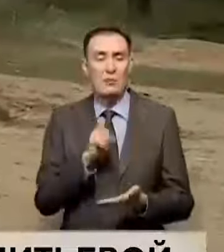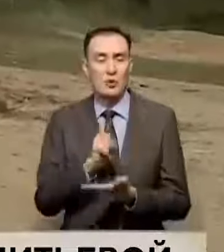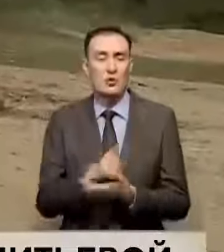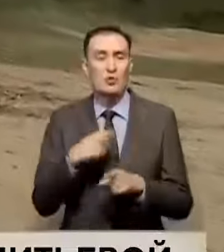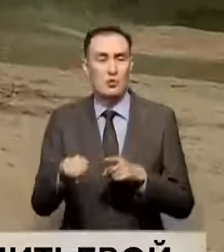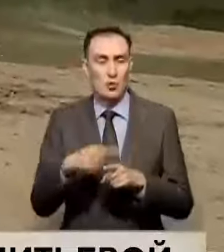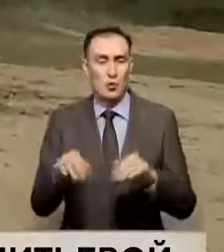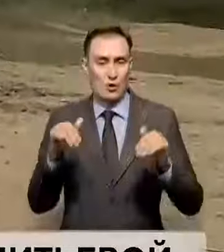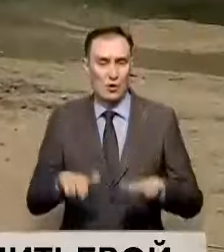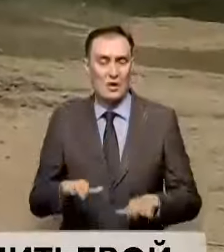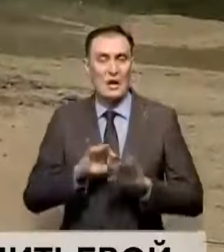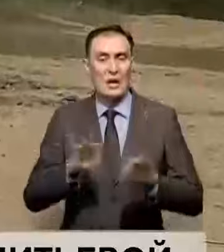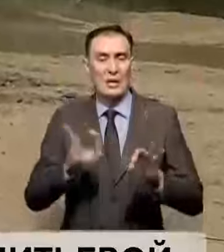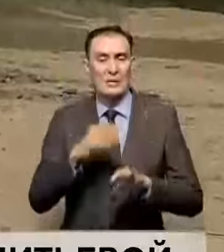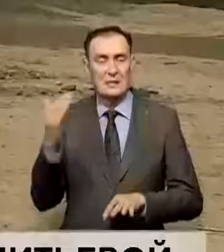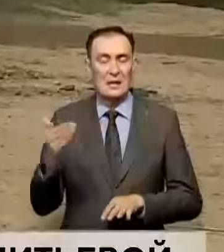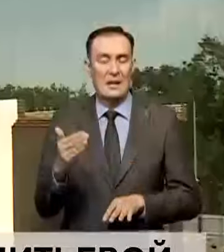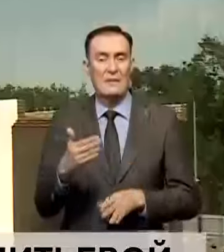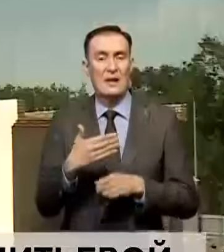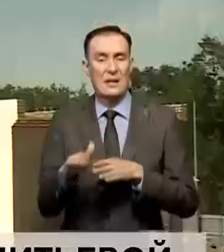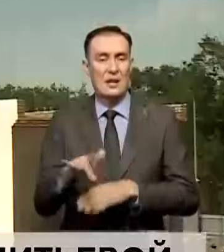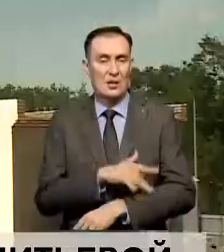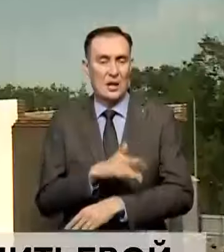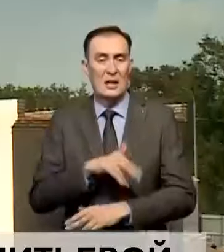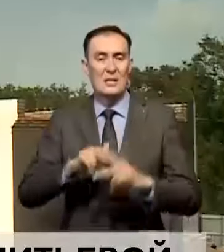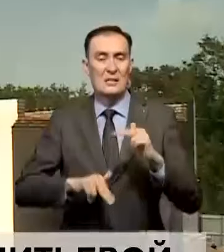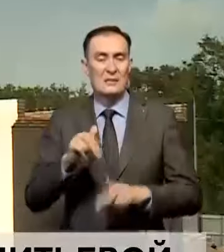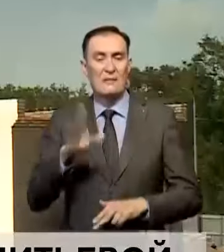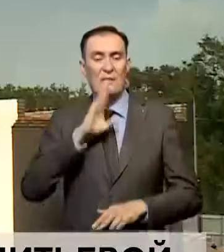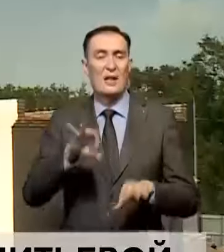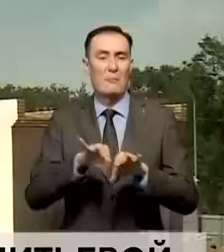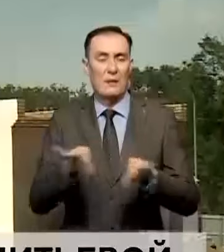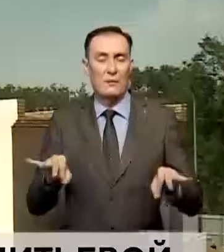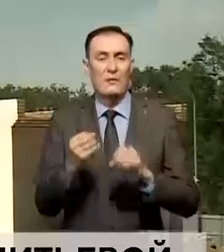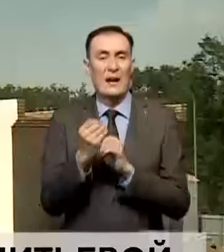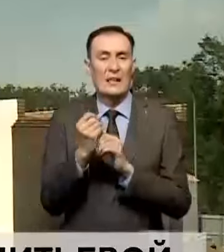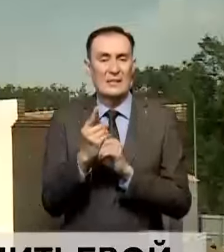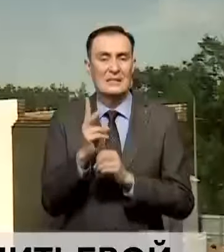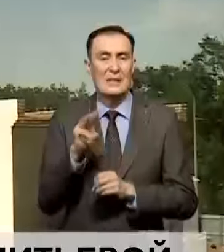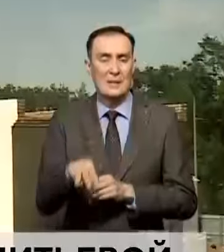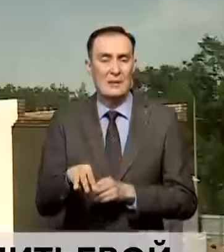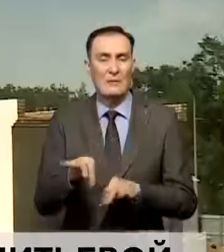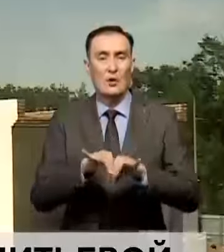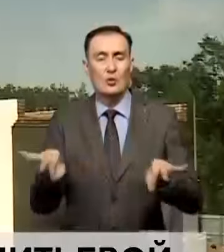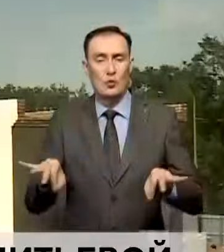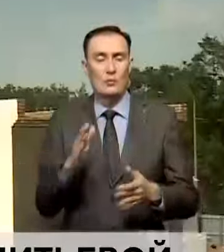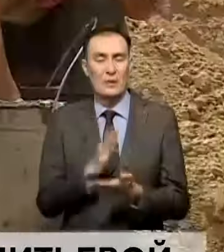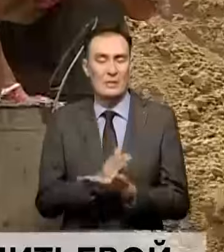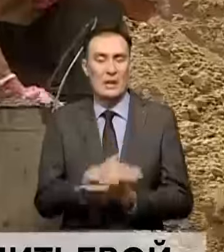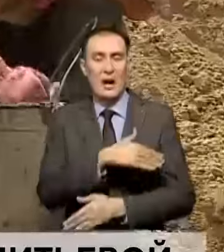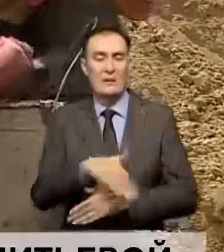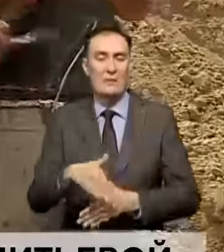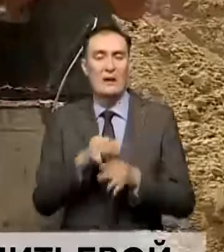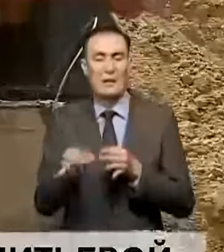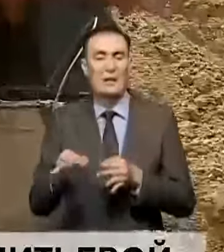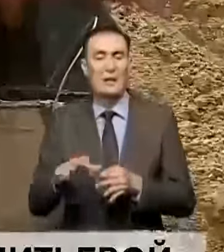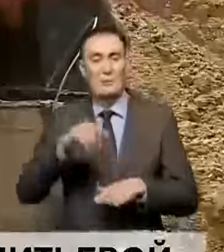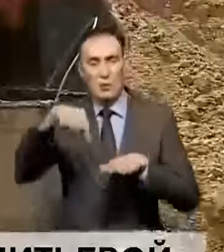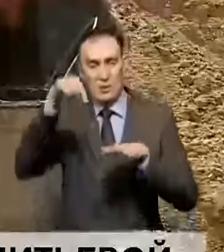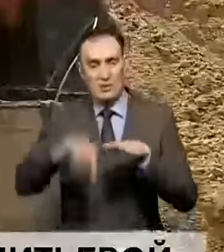в ближайшее время, рассказали в местном отделе ЖКХ. В селе идет строительство водопровода. 11 километров труб уже проложили на улицах. На окраине села